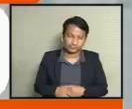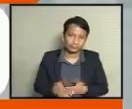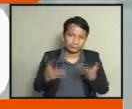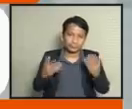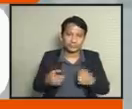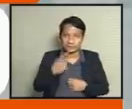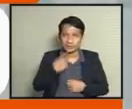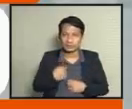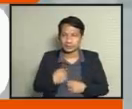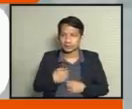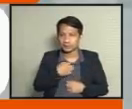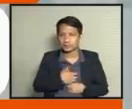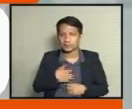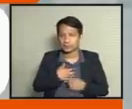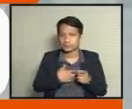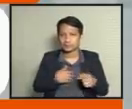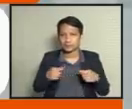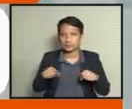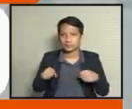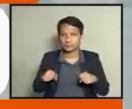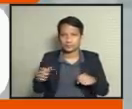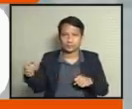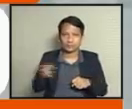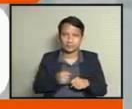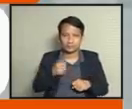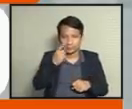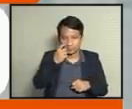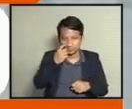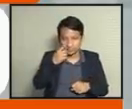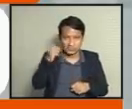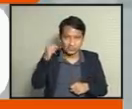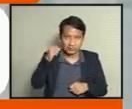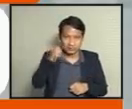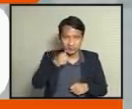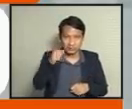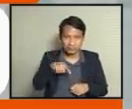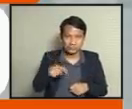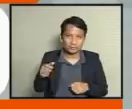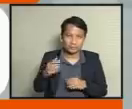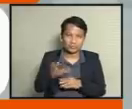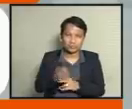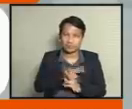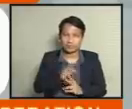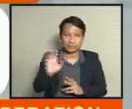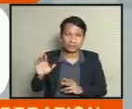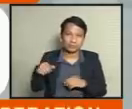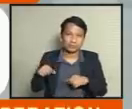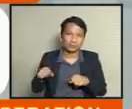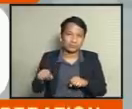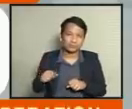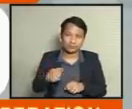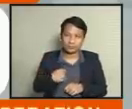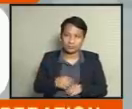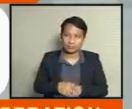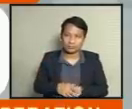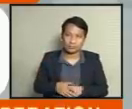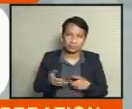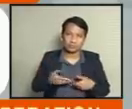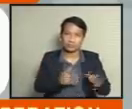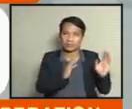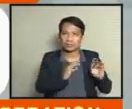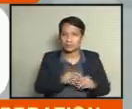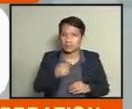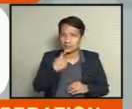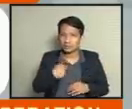Ako nga, Sir, hindi ako narireklamo. Yung motor ko, kinuha ng kapatid niya doon sa trabaho ko. Yung motor niyo? Oo, hinayaan ko na lang siya.